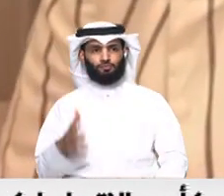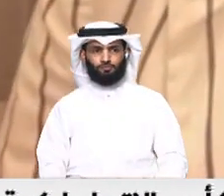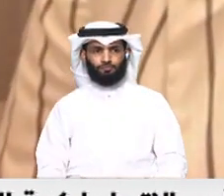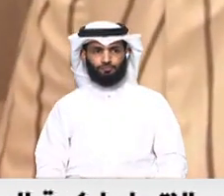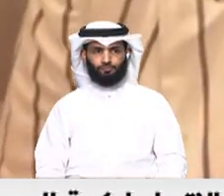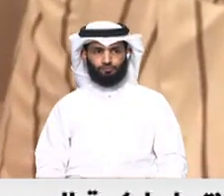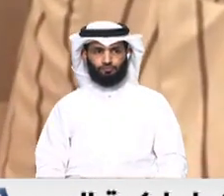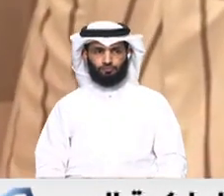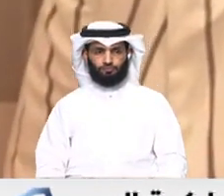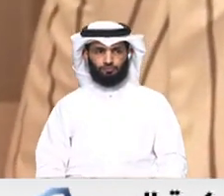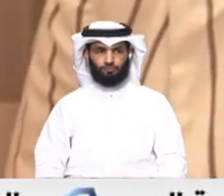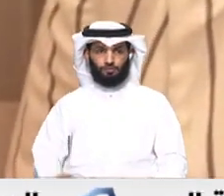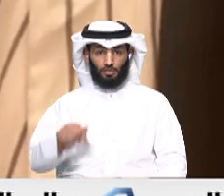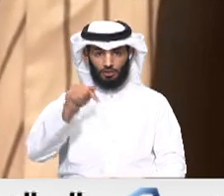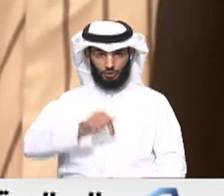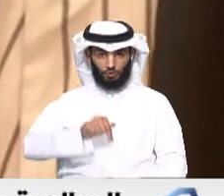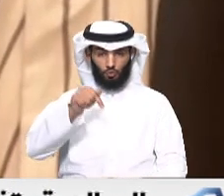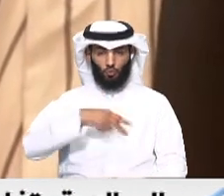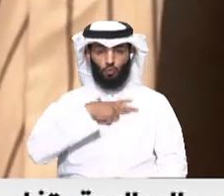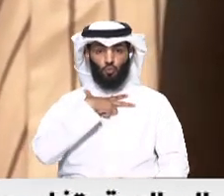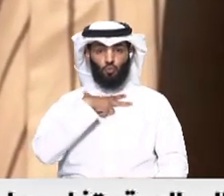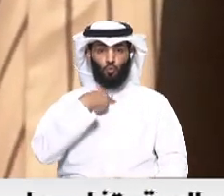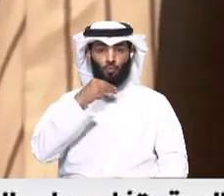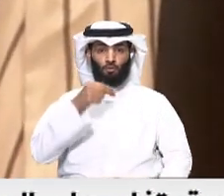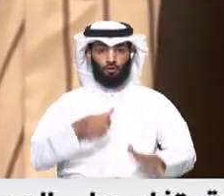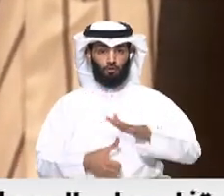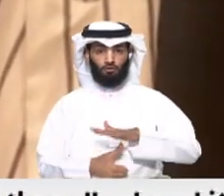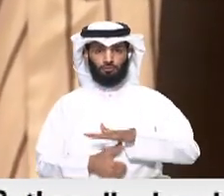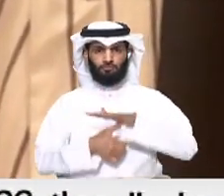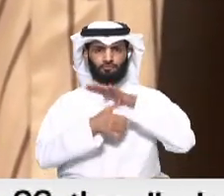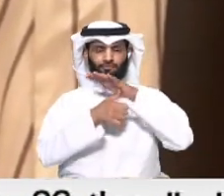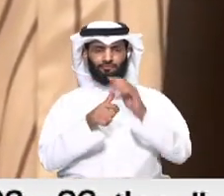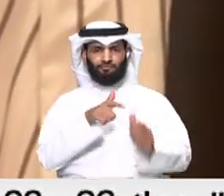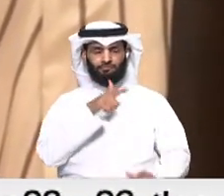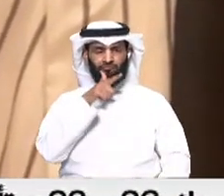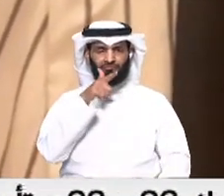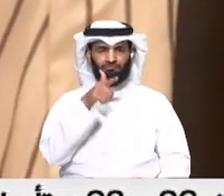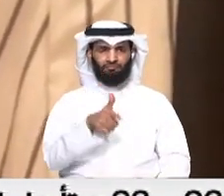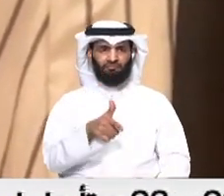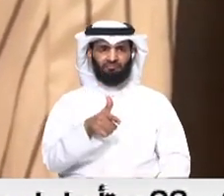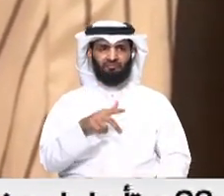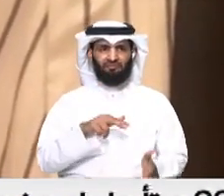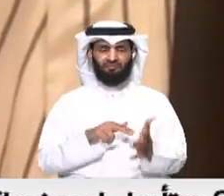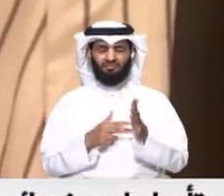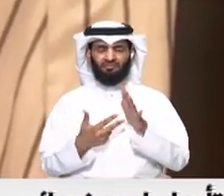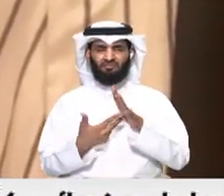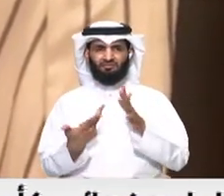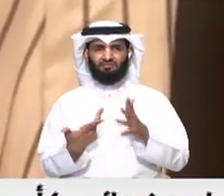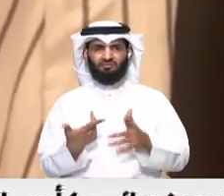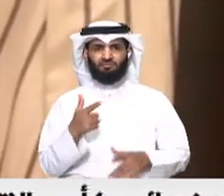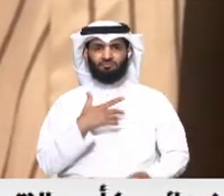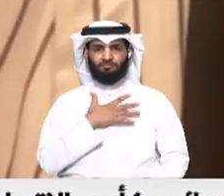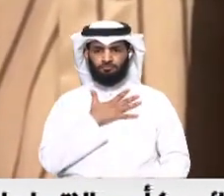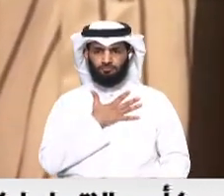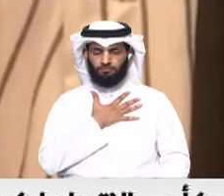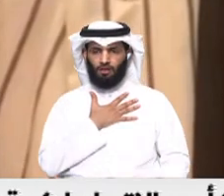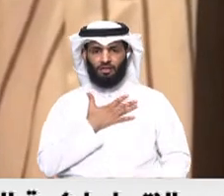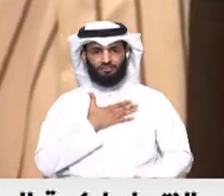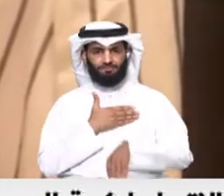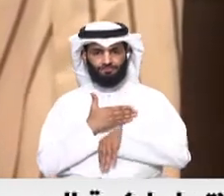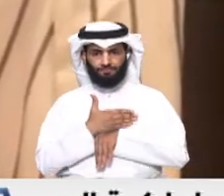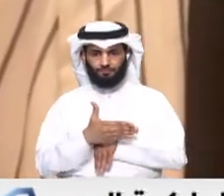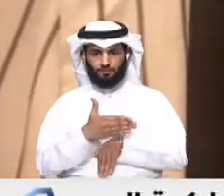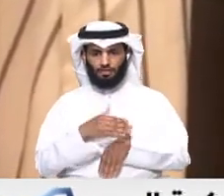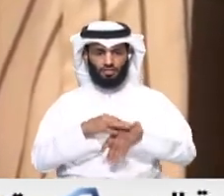اليوم أشار رئيس الحكومة إلى أنه كان هناك حالة من الضياع، واعتذر من هذا التقصير من